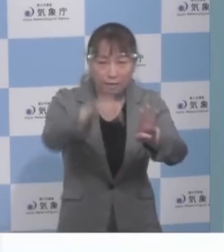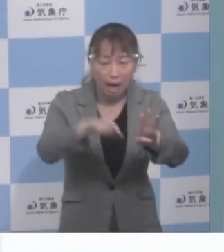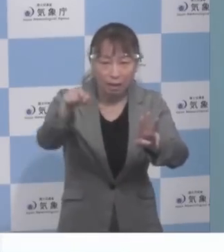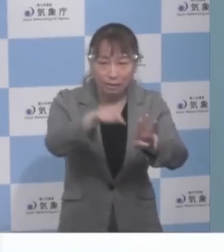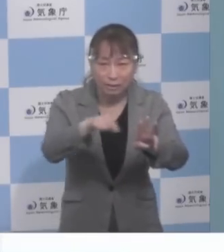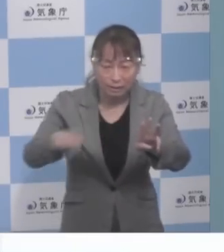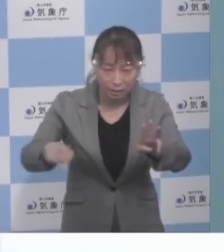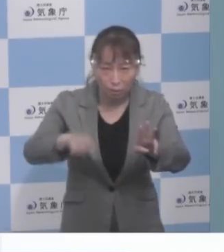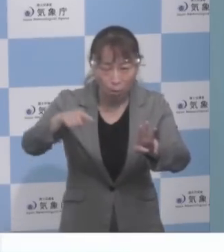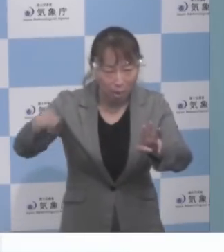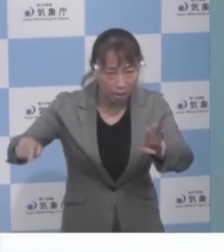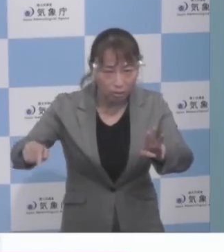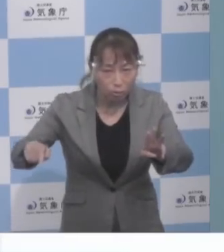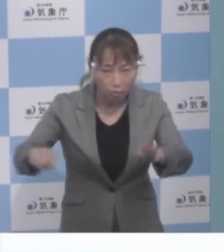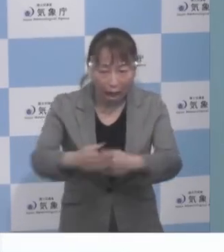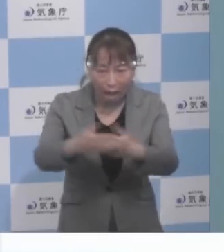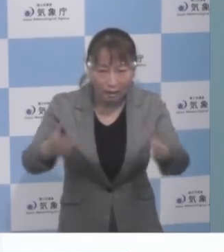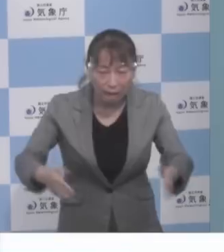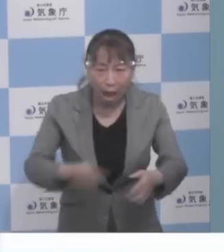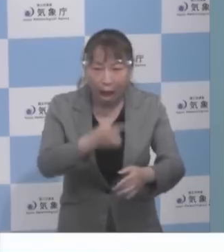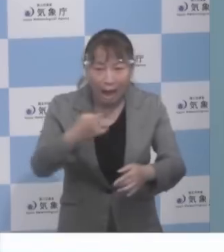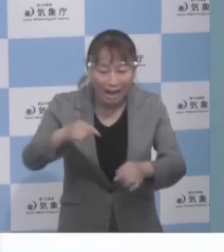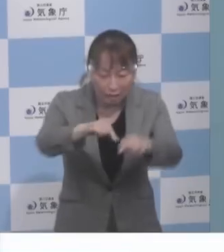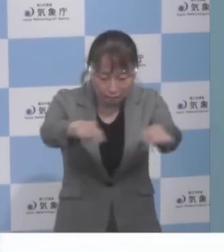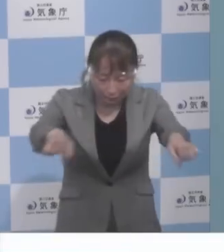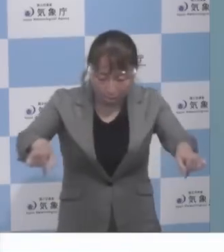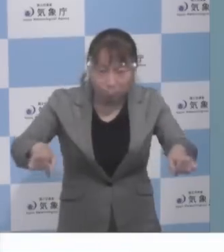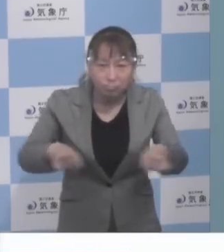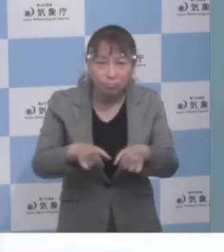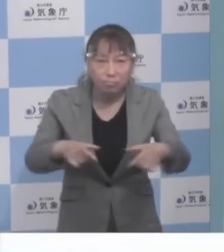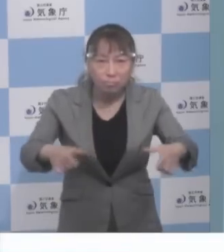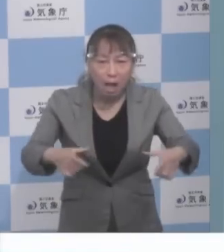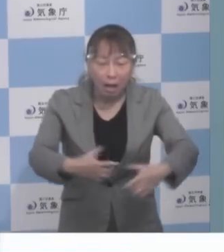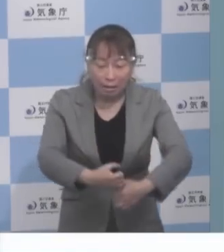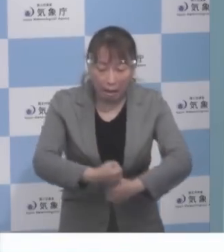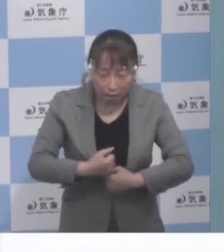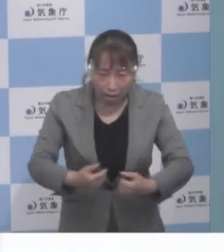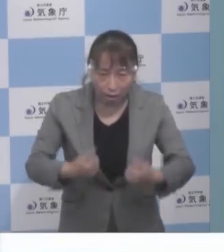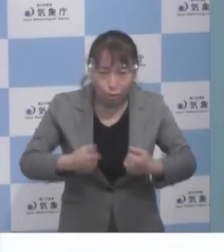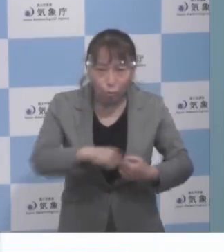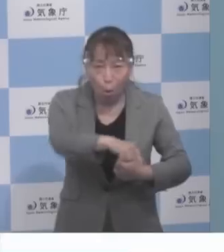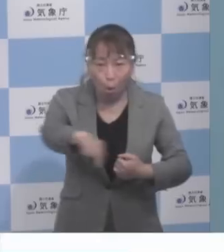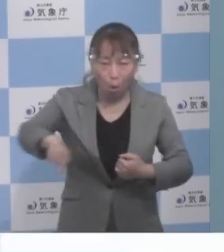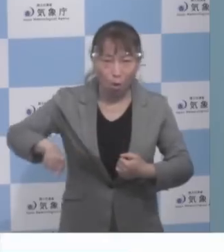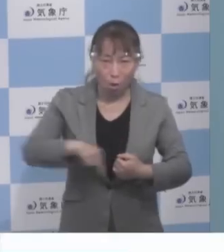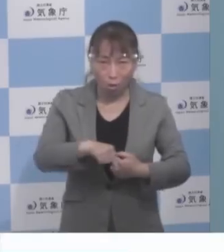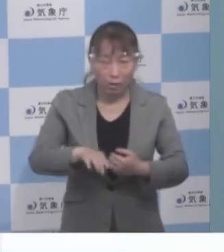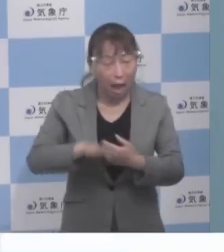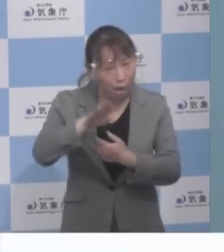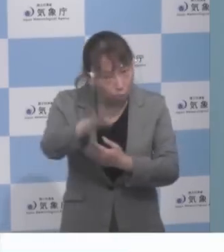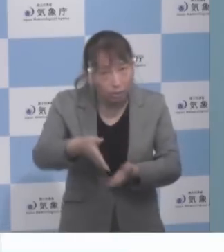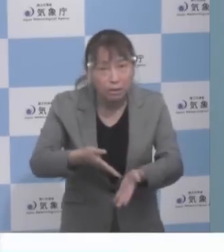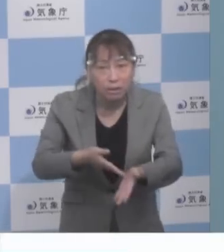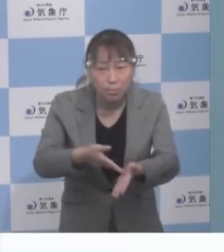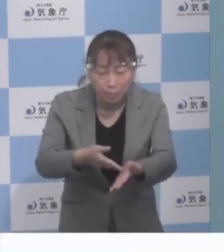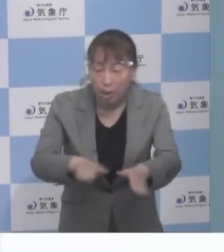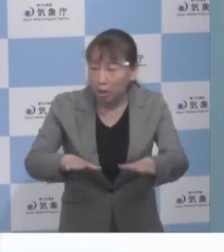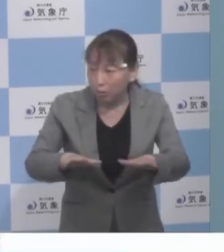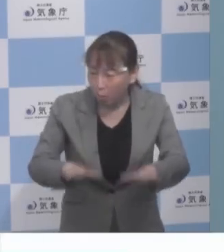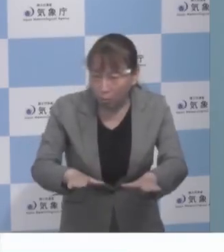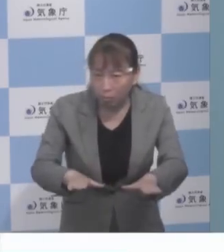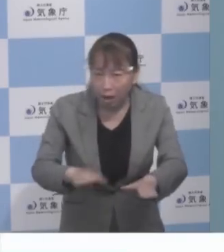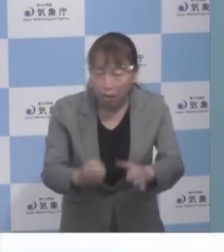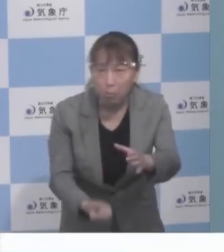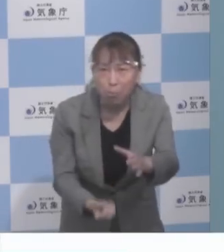ねを、警戒が必要な範囲とさせていただいております。後で説明しますが、今回の爆発